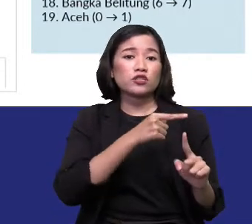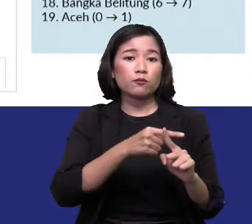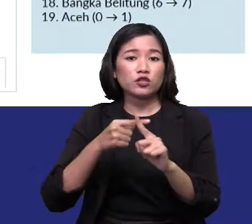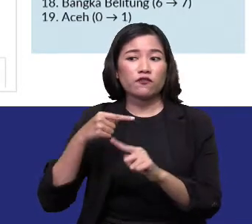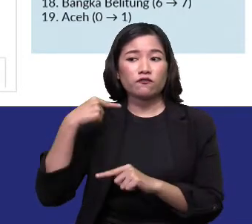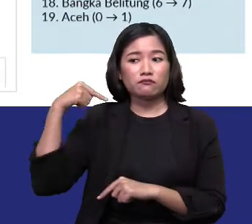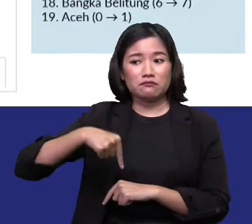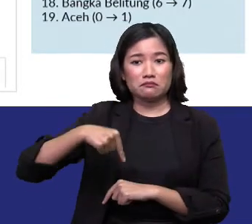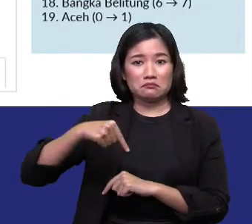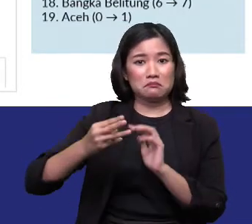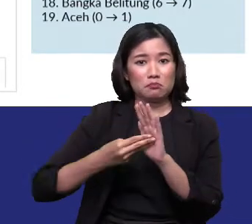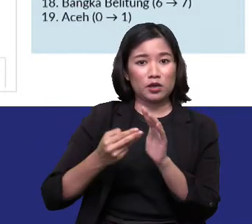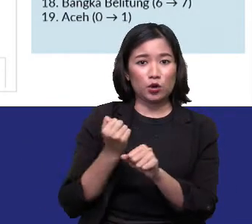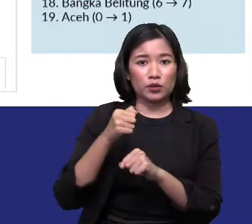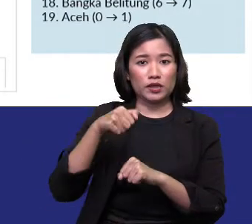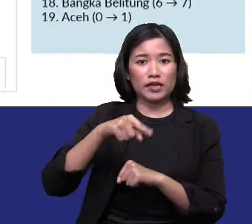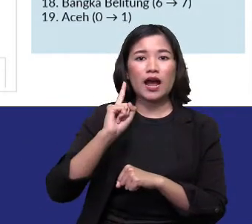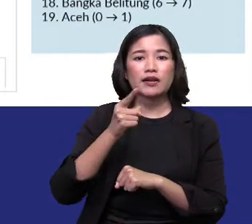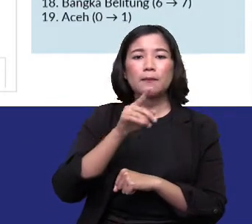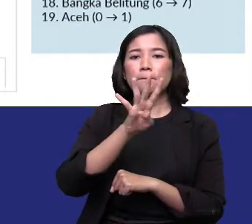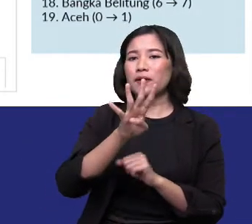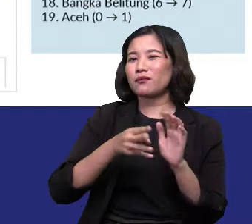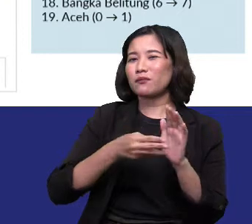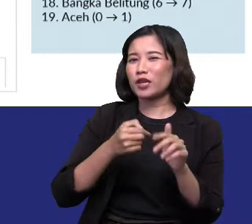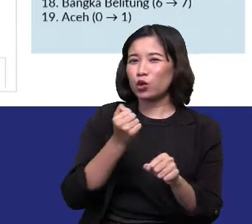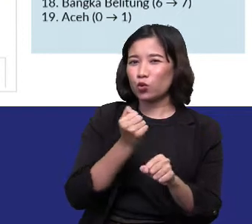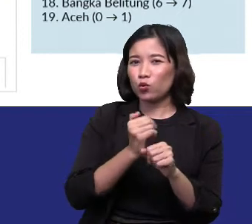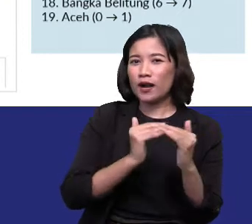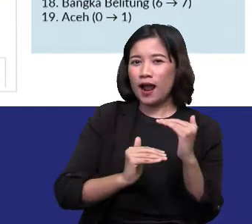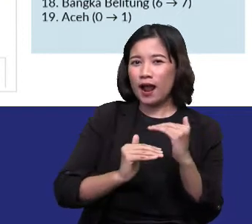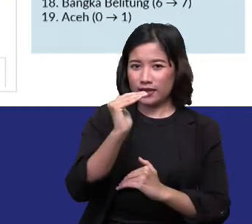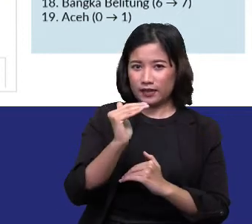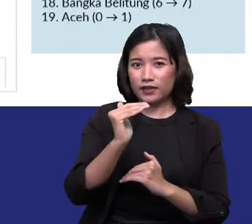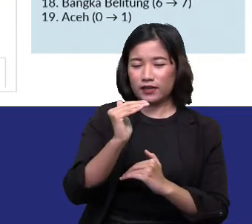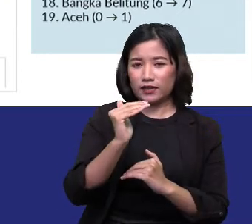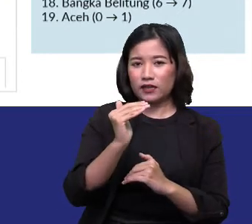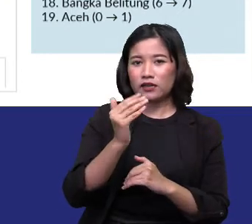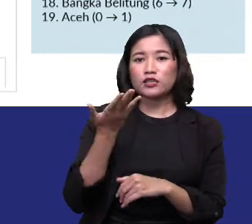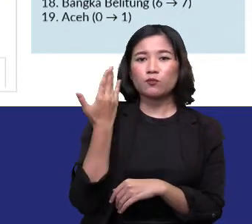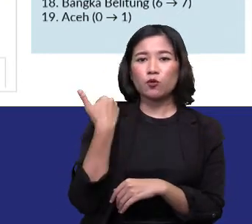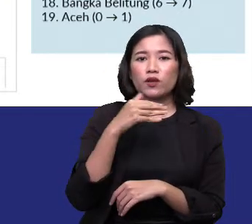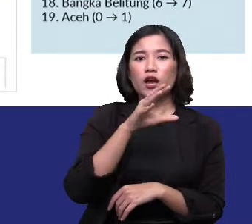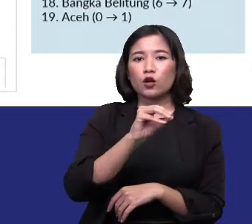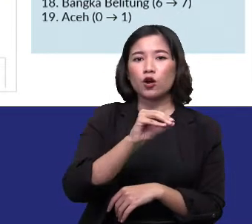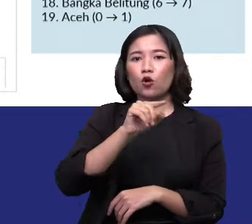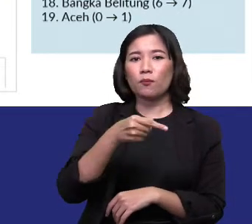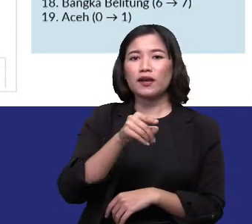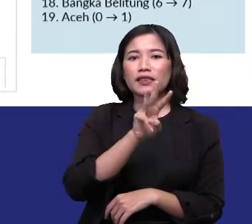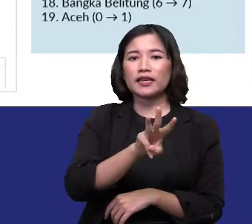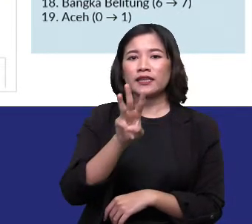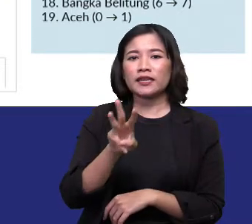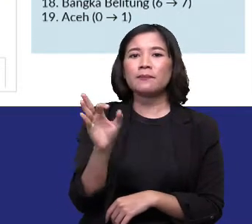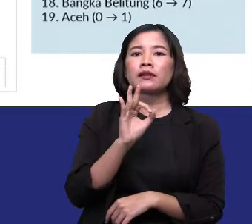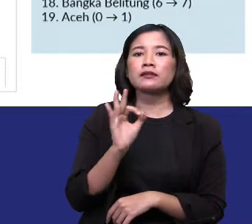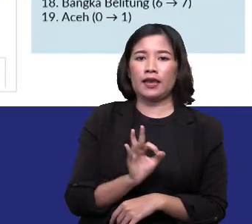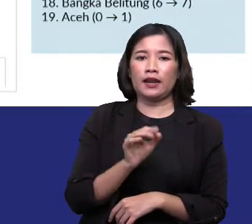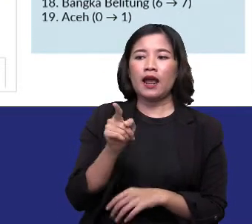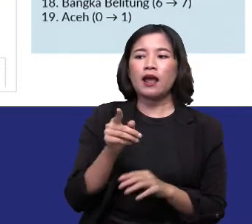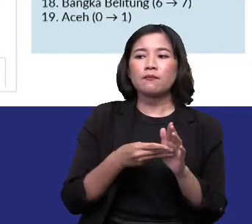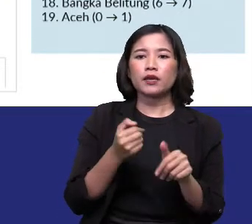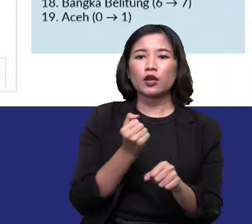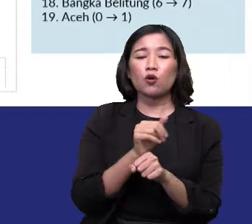terjadi kenaikan selama empat minggu berturut-turut dari yang sebelumnya 0,433 persen di Minggu ke-4